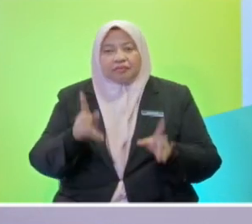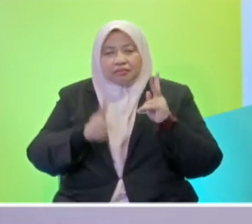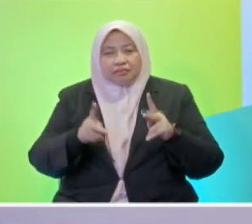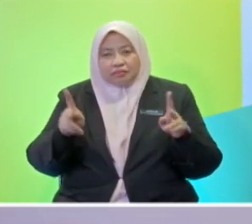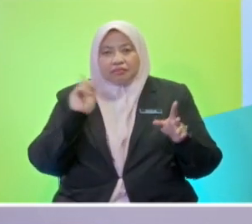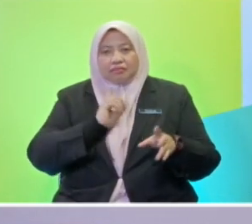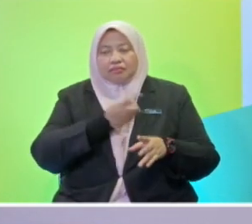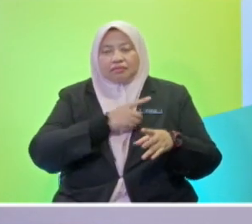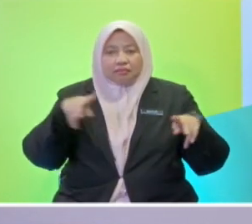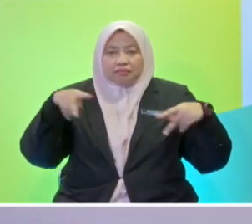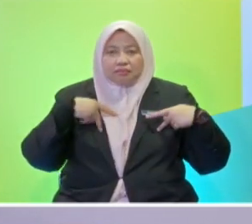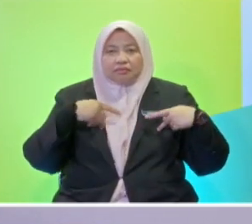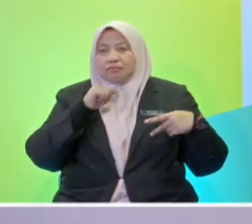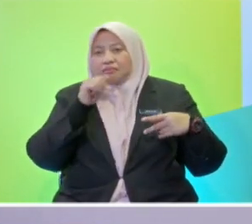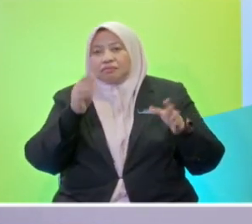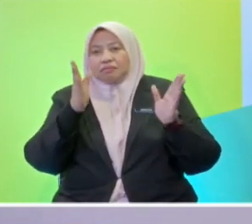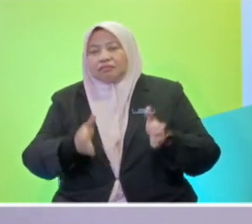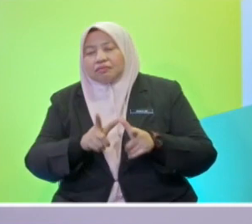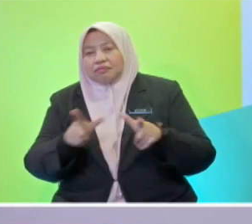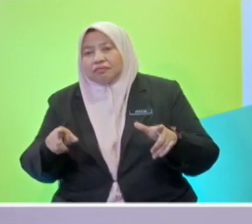bukan orang lain dan